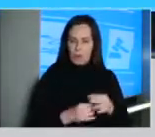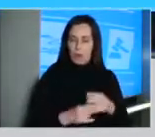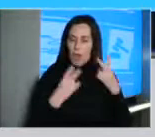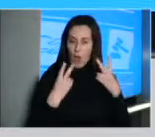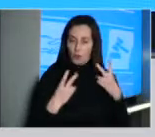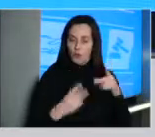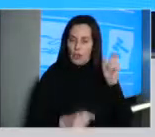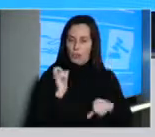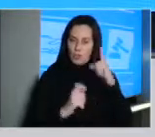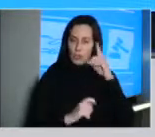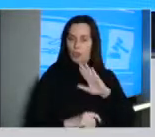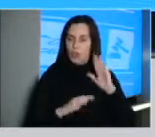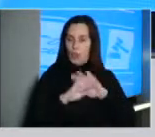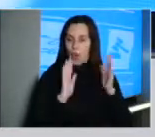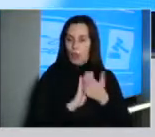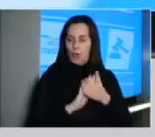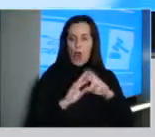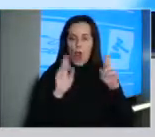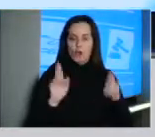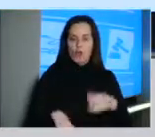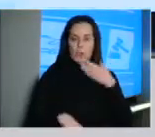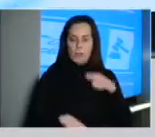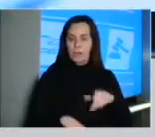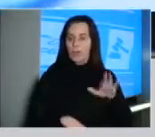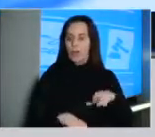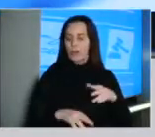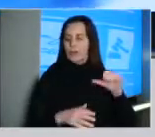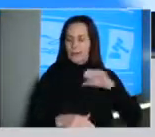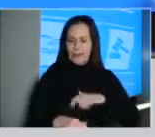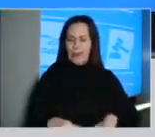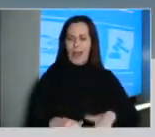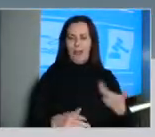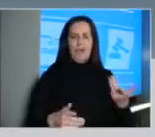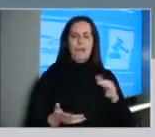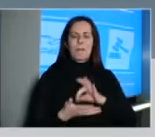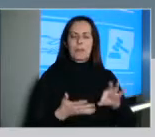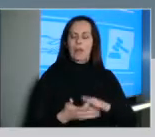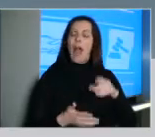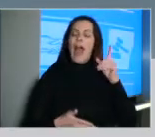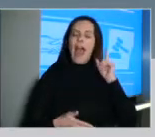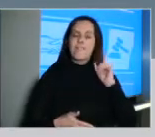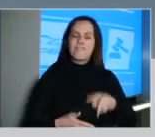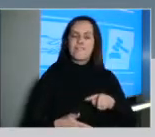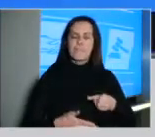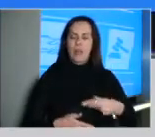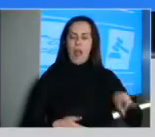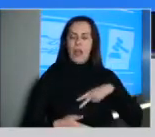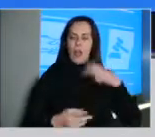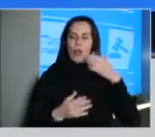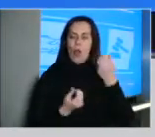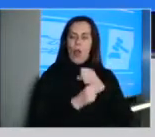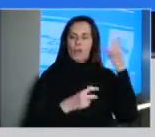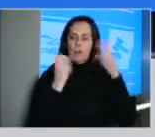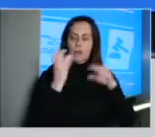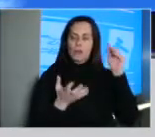חשוב שהציבור ידע שכל רשות במדינת ישראל, בין אם זו רשות מקומית, רגולטור, משרד, חייבת שיהיה לה ממונה על חופש מידע שהפרטים